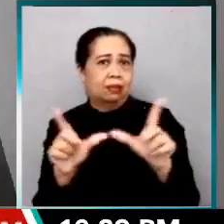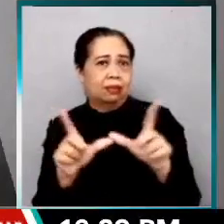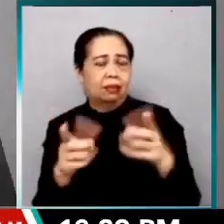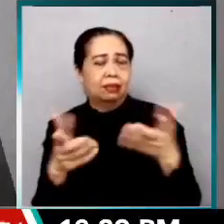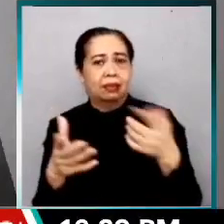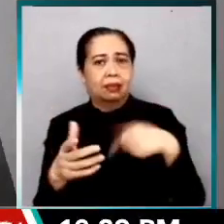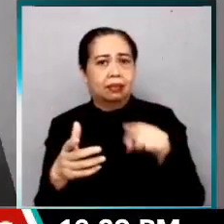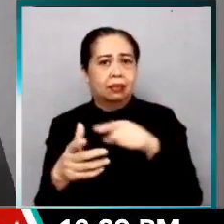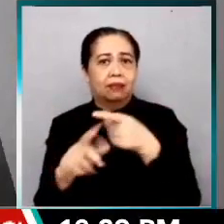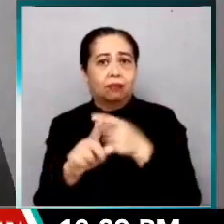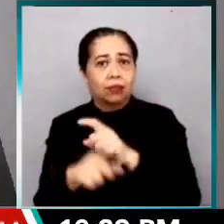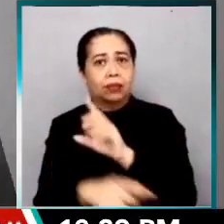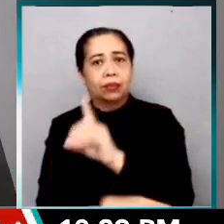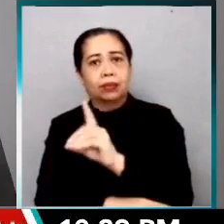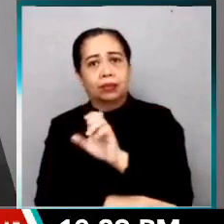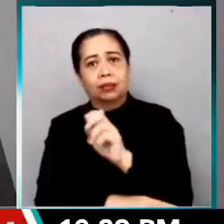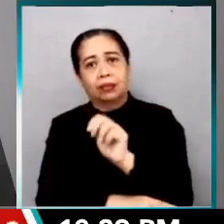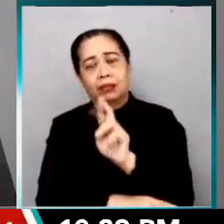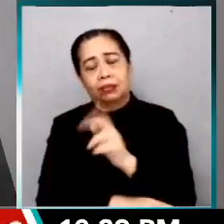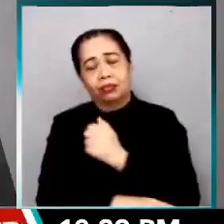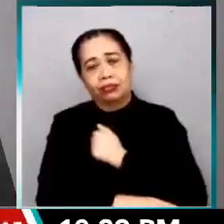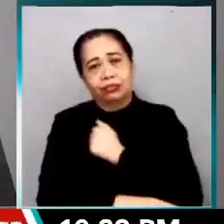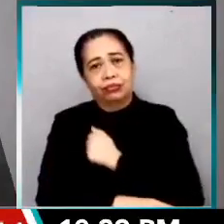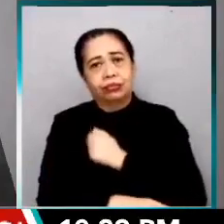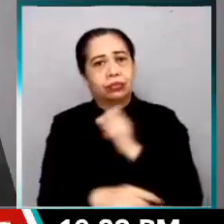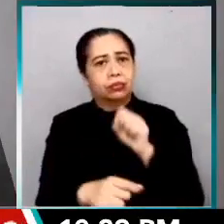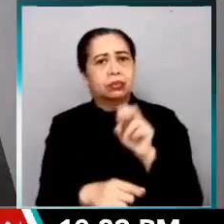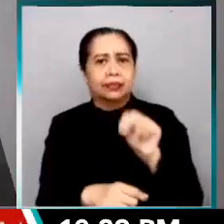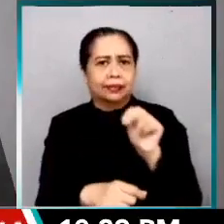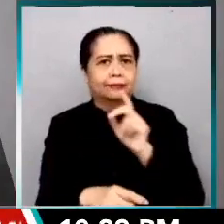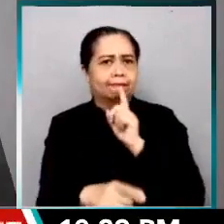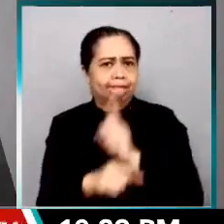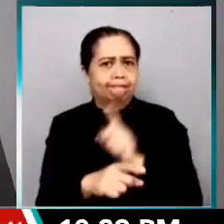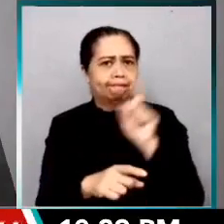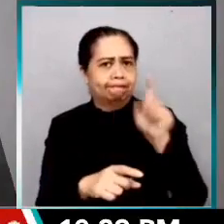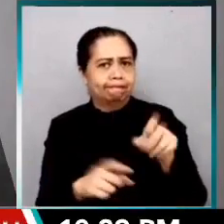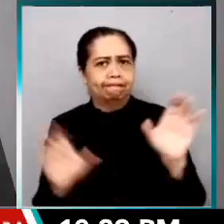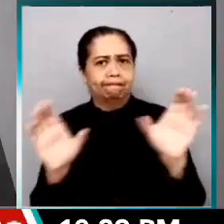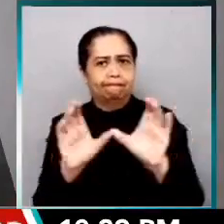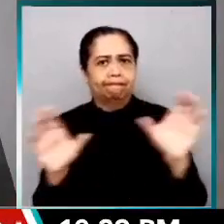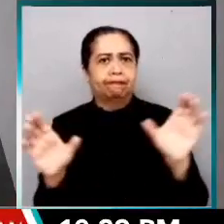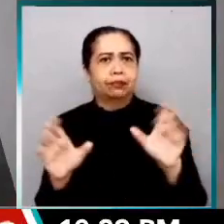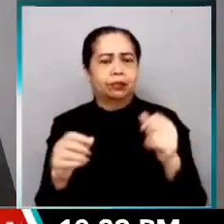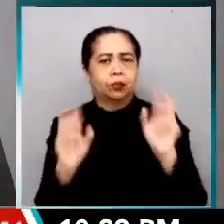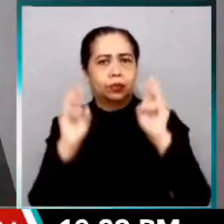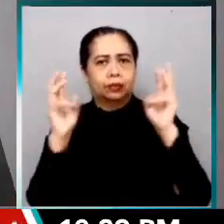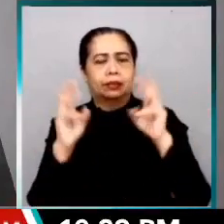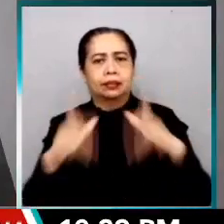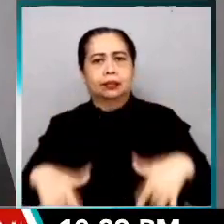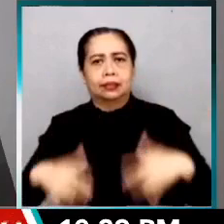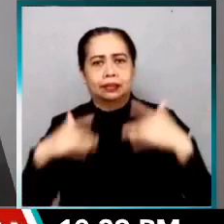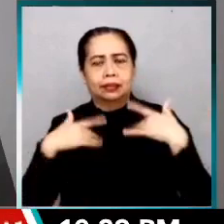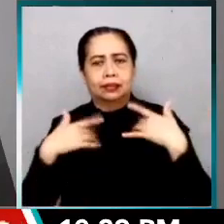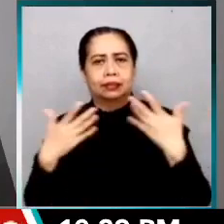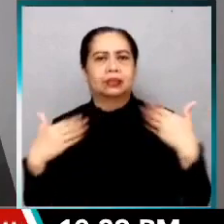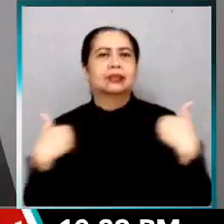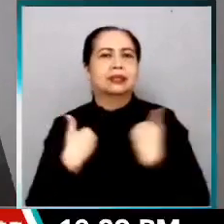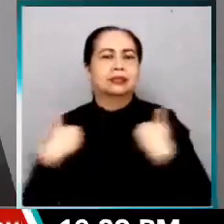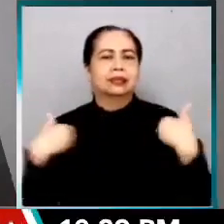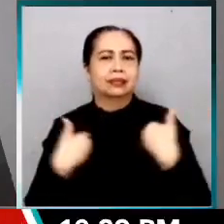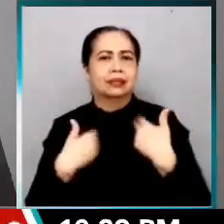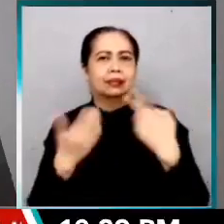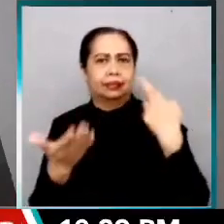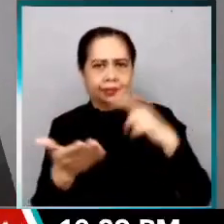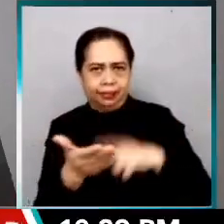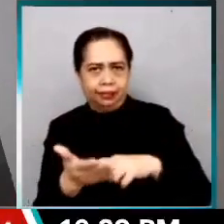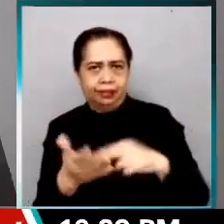DNR. So, kailangan po kasi talaga nila ng Certificate of Wildlife Registration and a